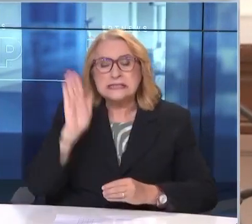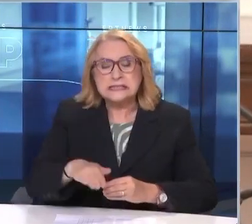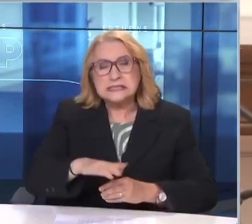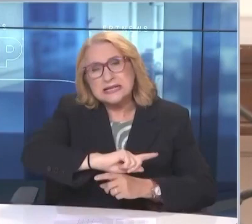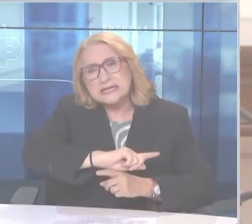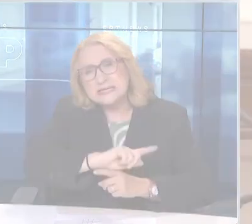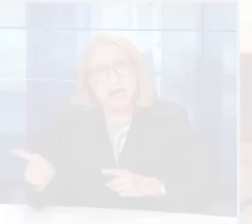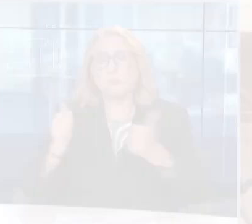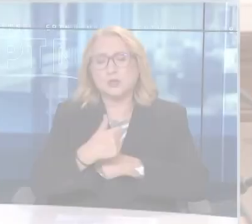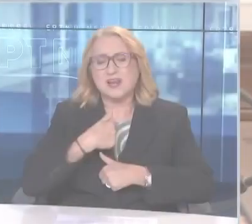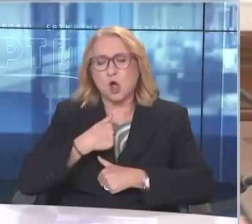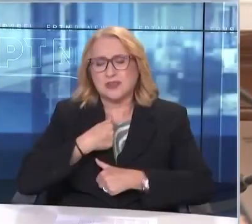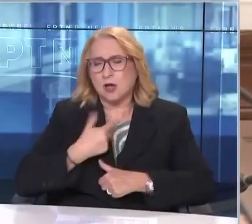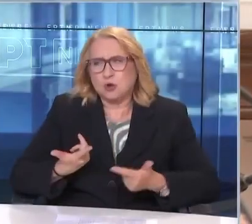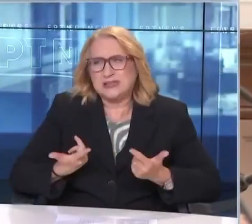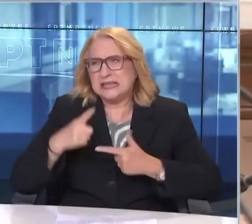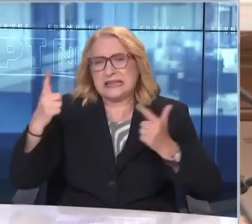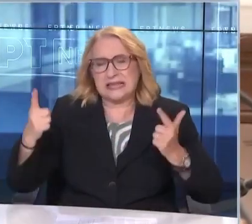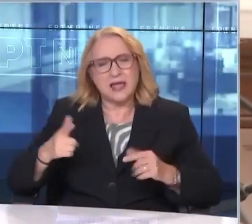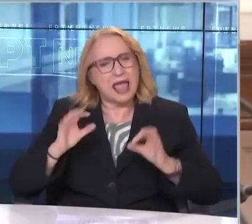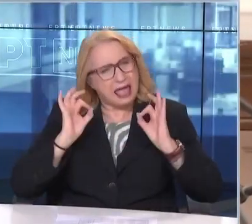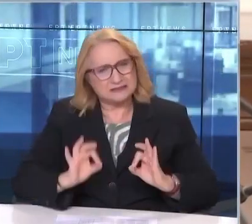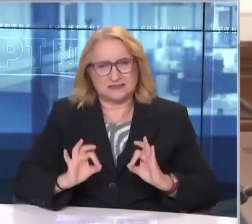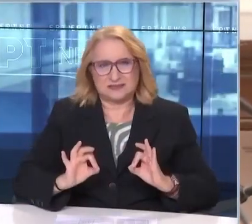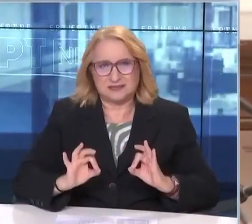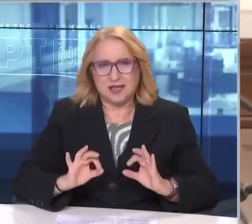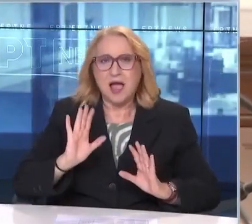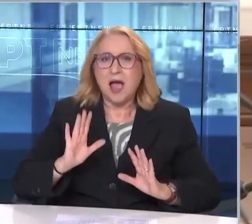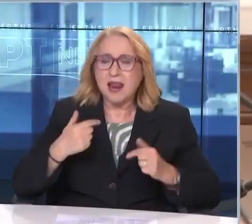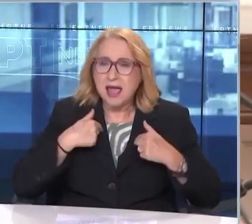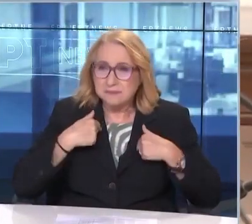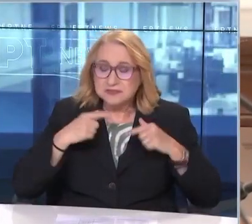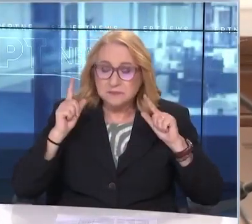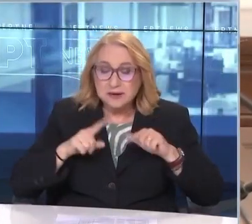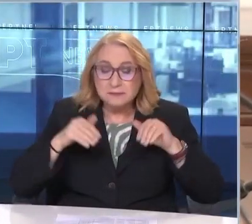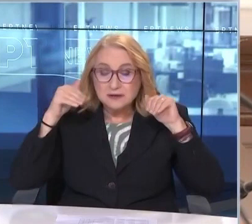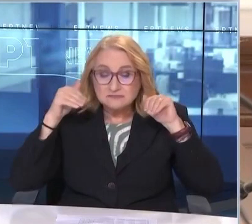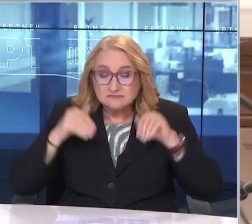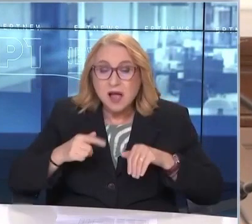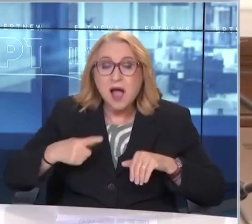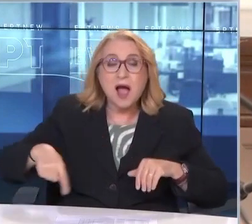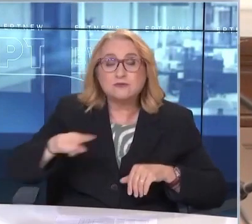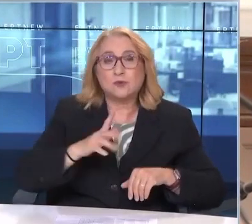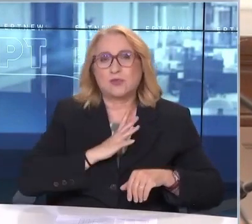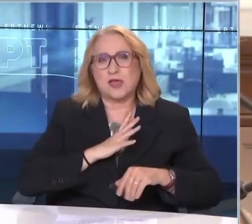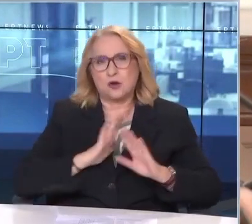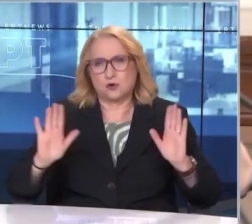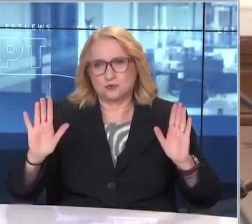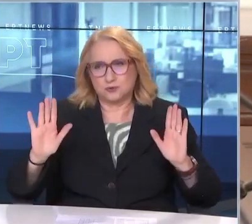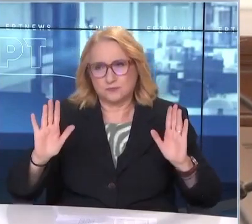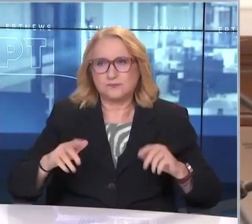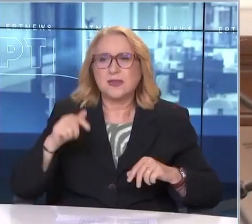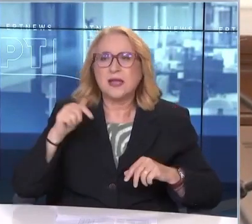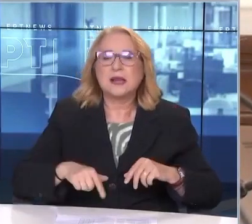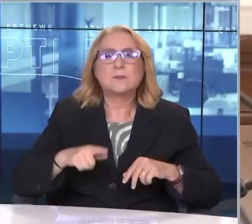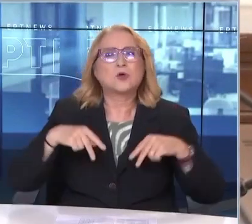όχι απέναντι. Όσον αφορά τώρα το υπουργικό σχήμα, επιτρέψτε μου δύο σύντομες παρατηρήσεις. Η σύνθεσή του καθορίζεται πάντα με γνώμονα